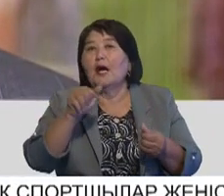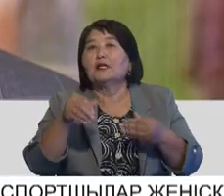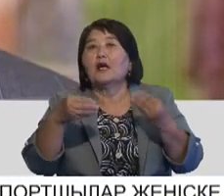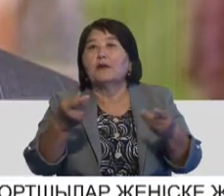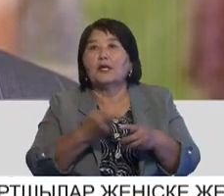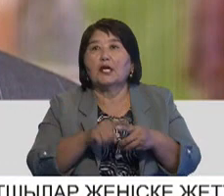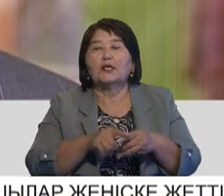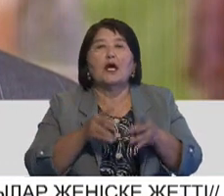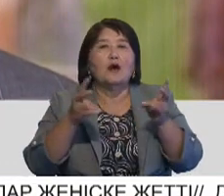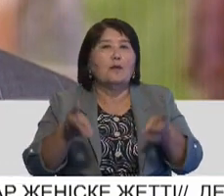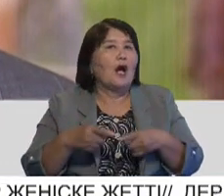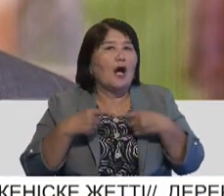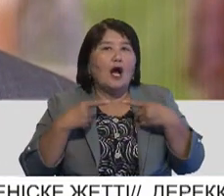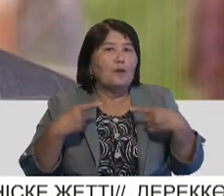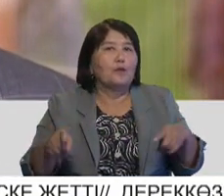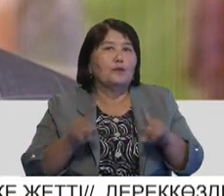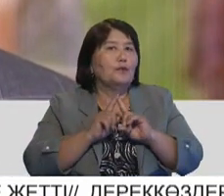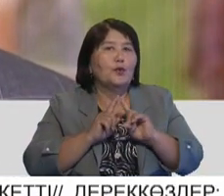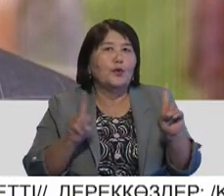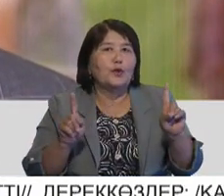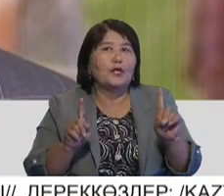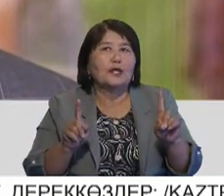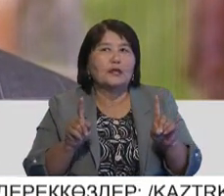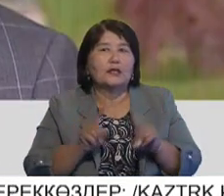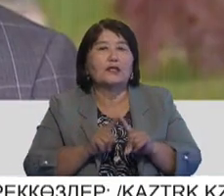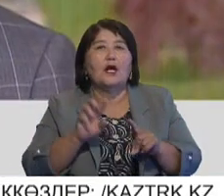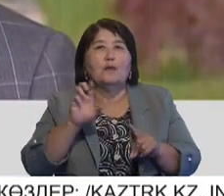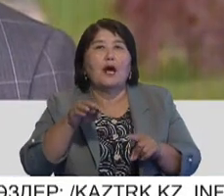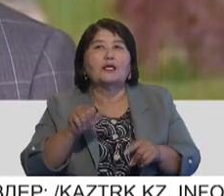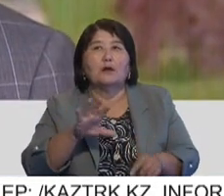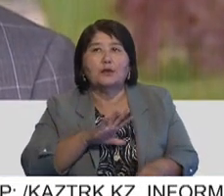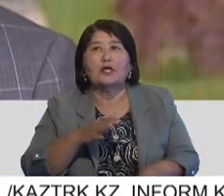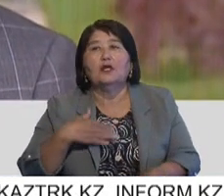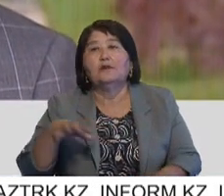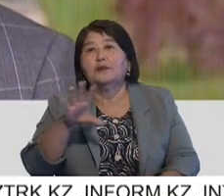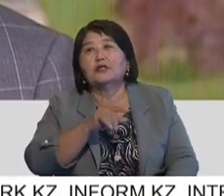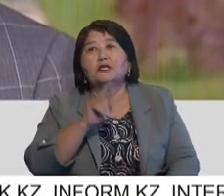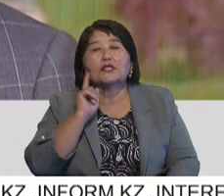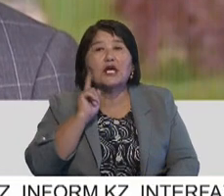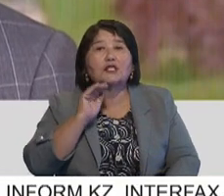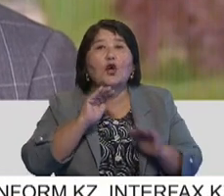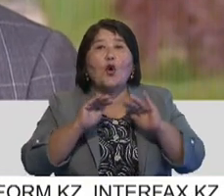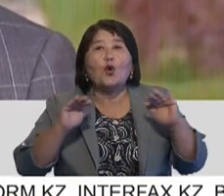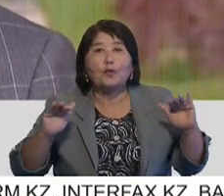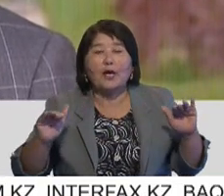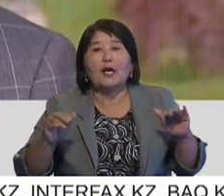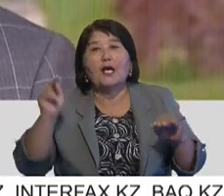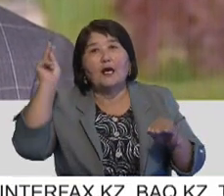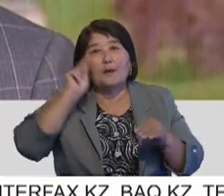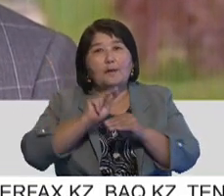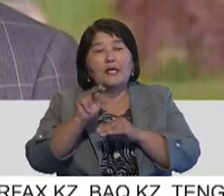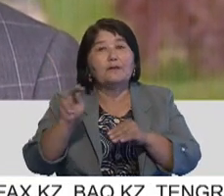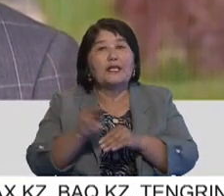де мақамы бөлек, ерекше бір жаңағы бата болды дейді. Біз енді жас ұрпаққа жаңағы білім мен